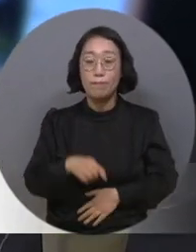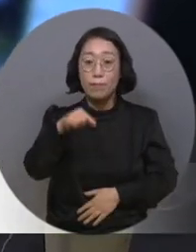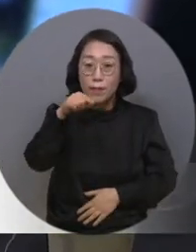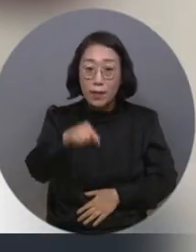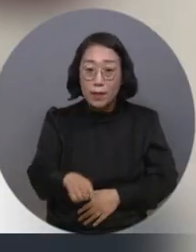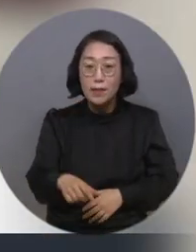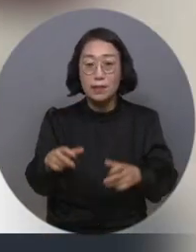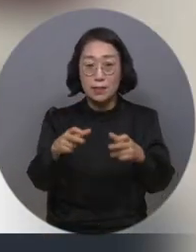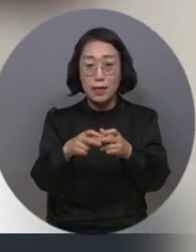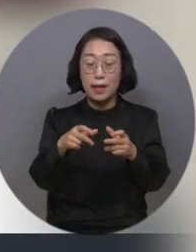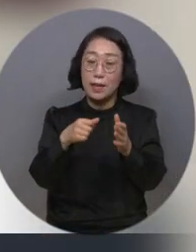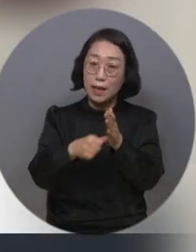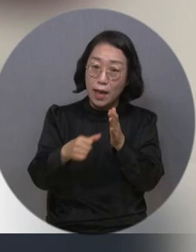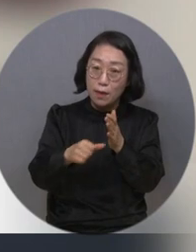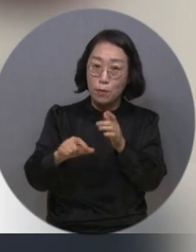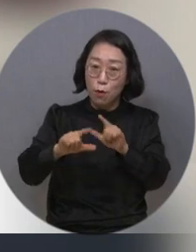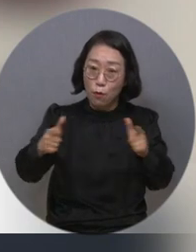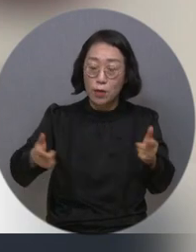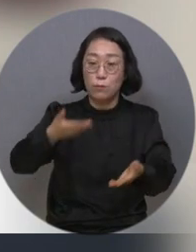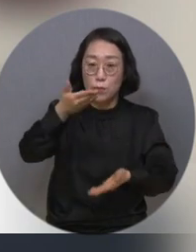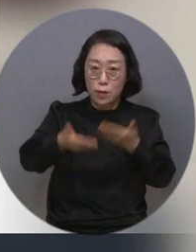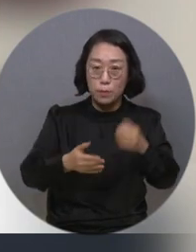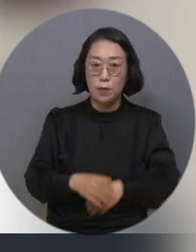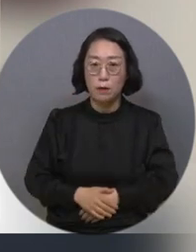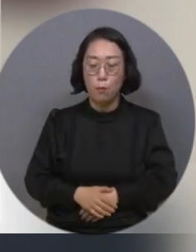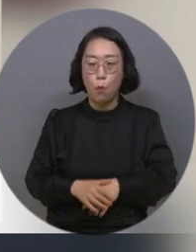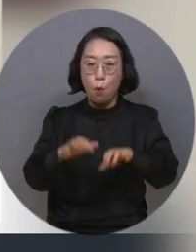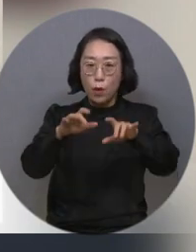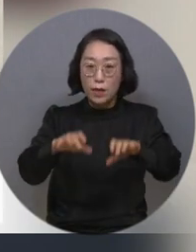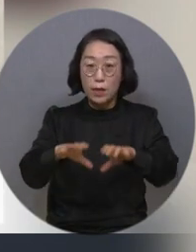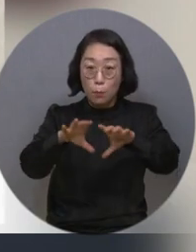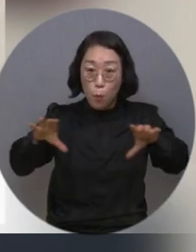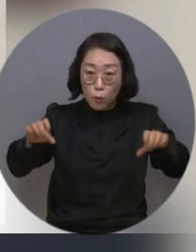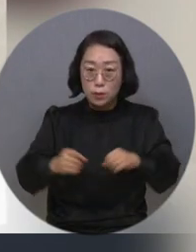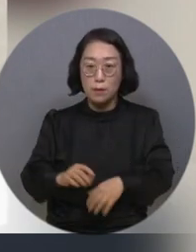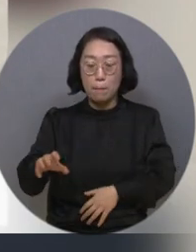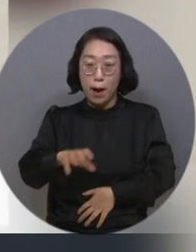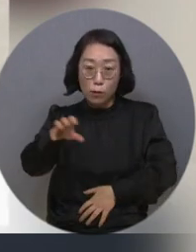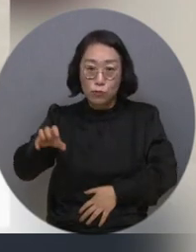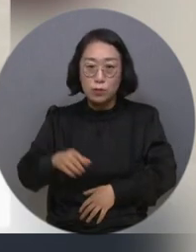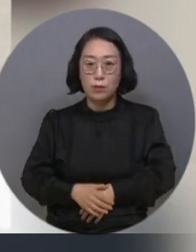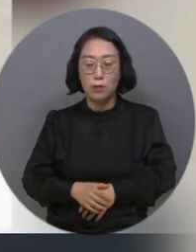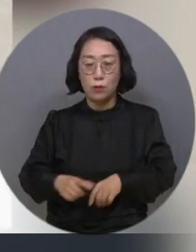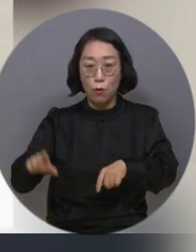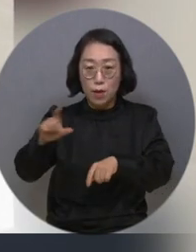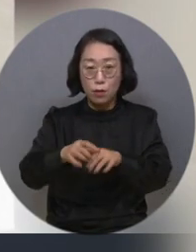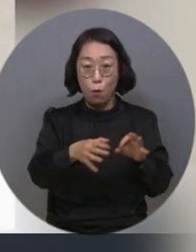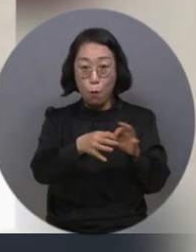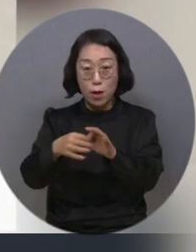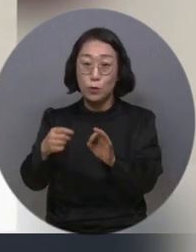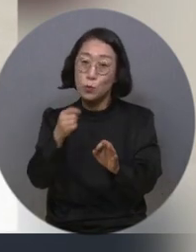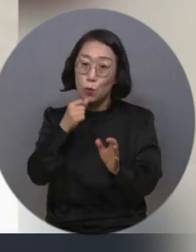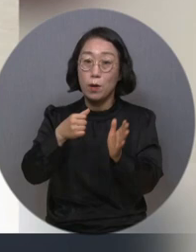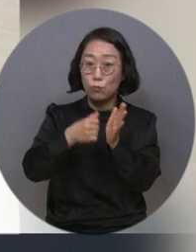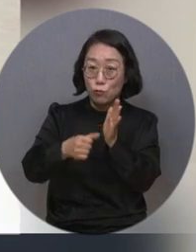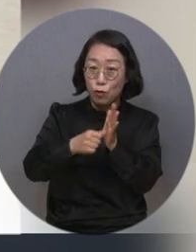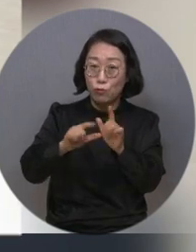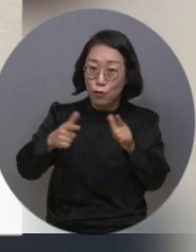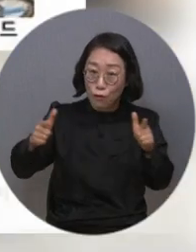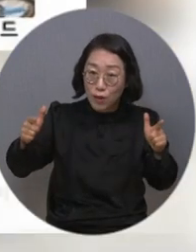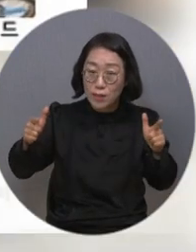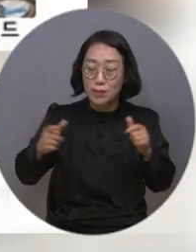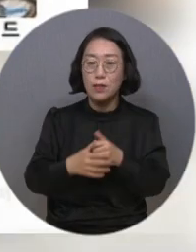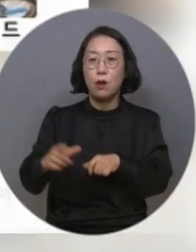제공되는 장애인계인 보조기계는 키보드 마우스 스위치 등 pc와 태블릿 휴대폰의 연동되는 보조기기 입력